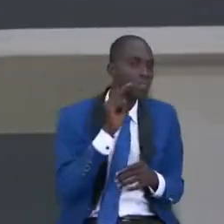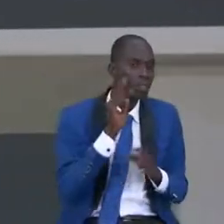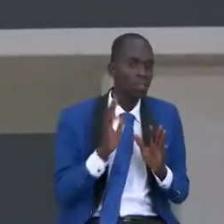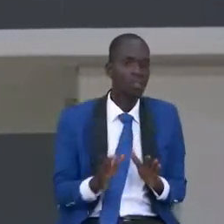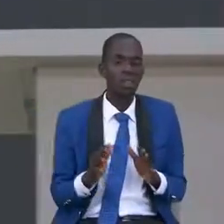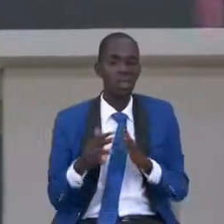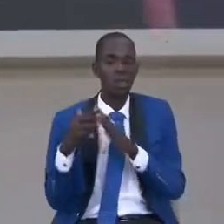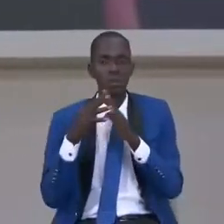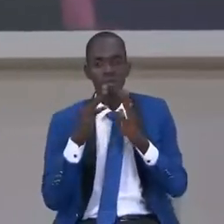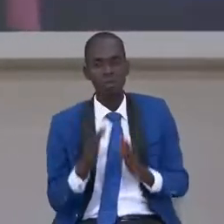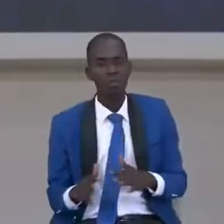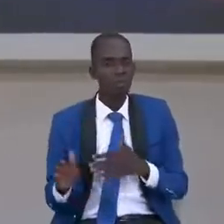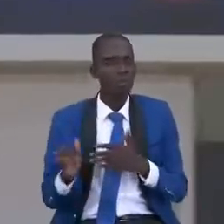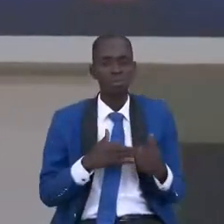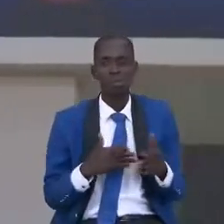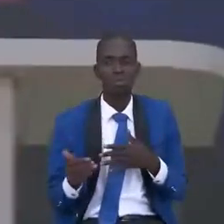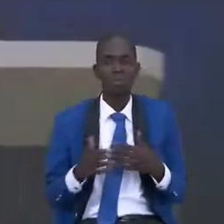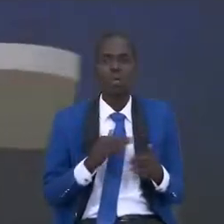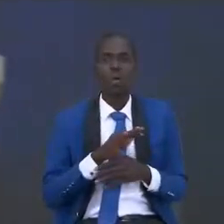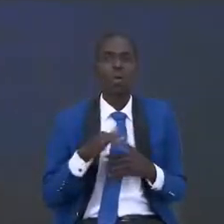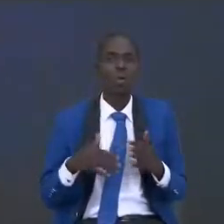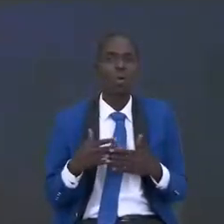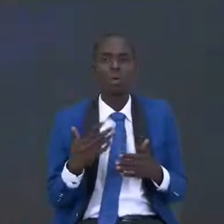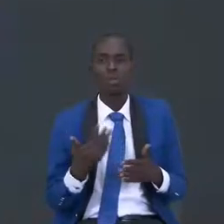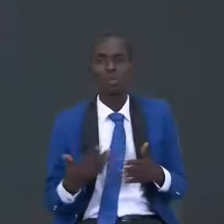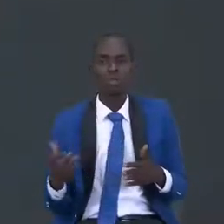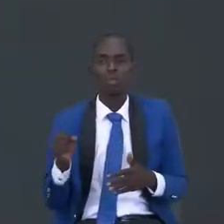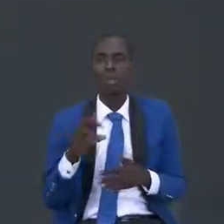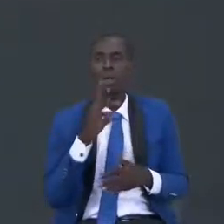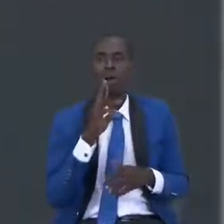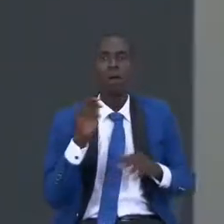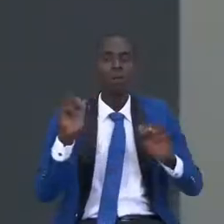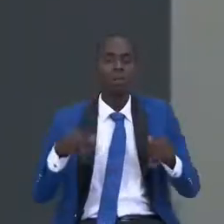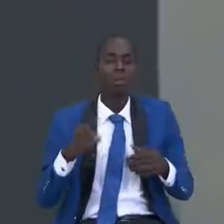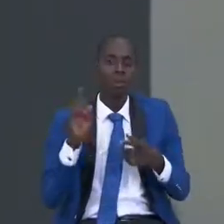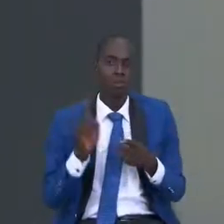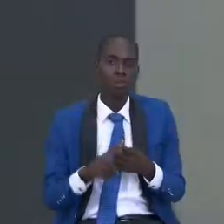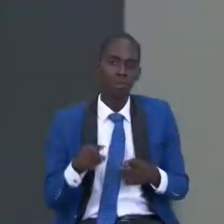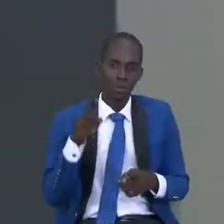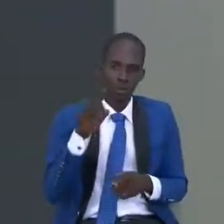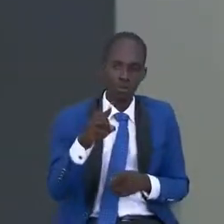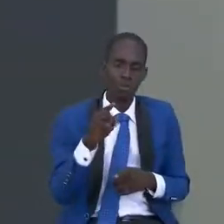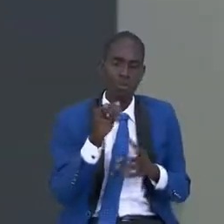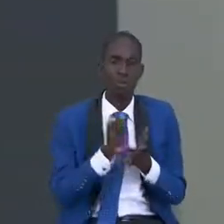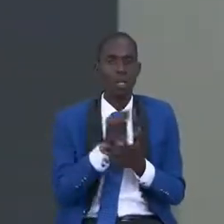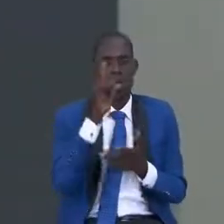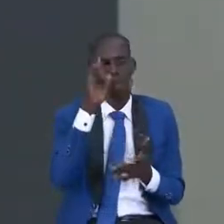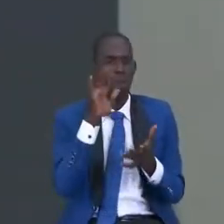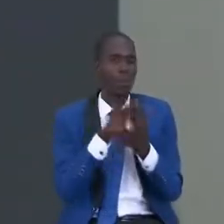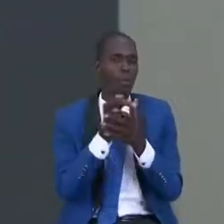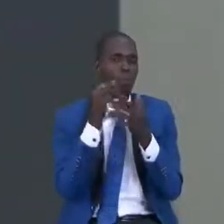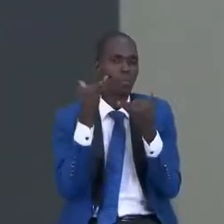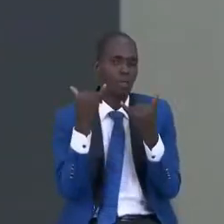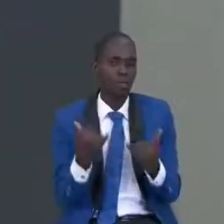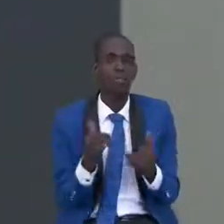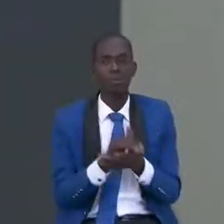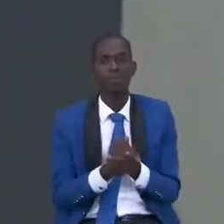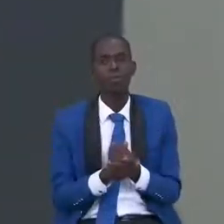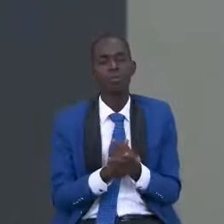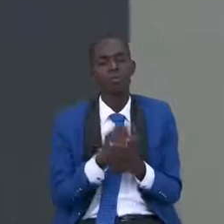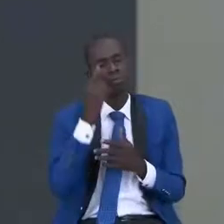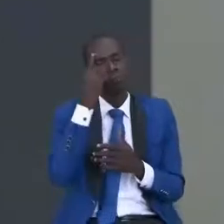Nigérian, américain, tout est possible à celui qui croit. Que puis-je